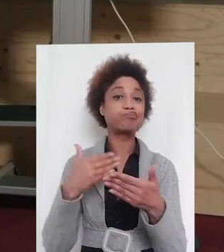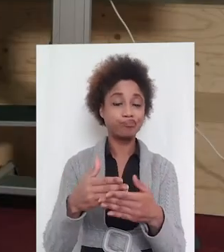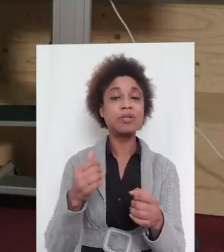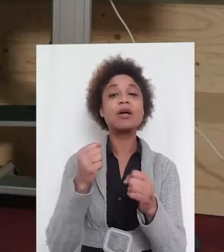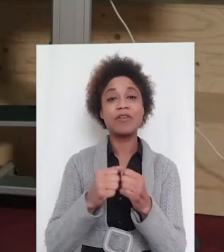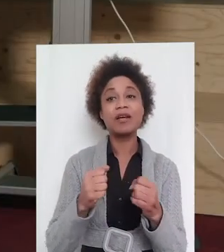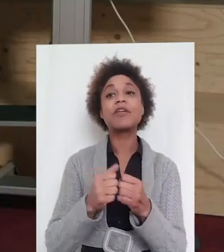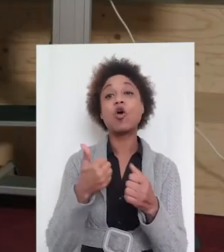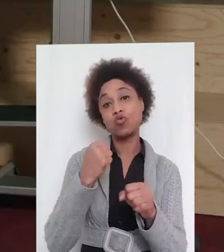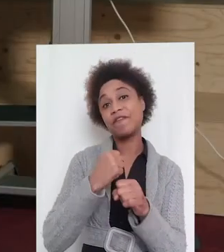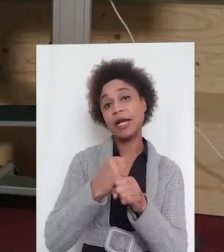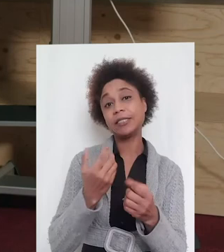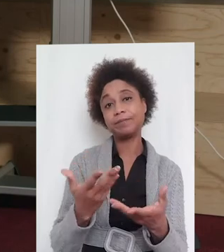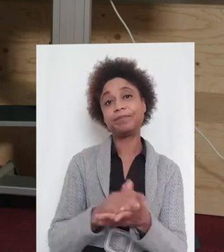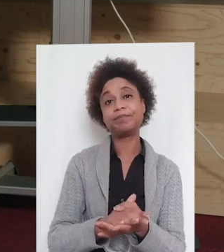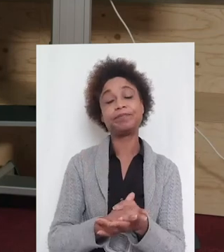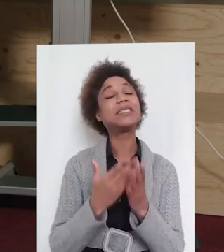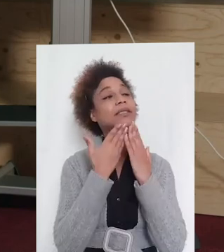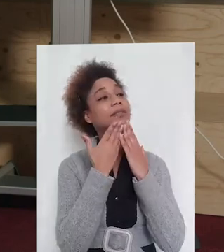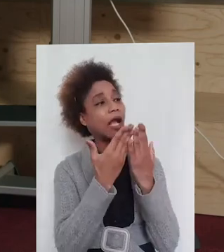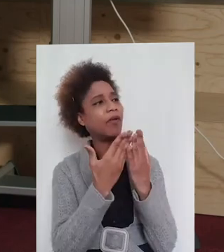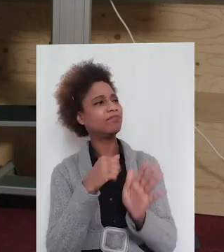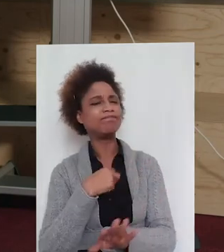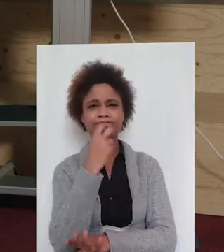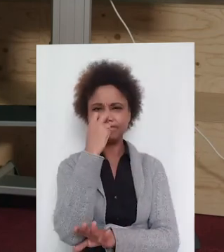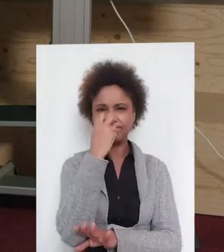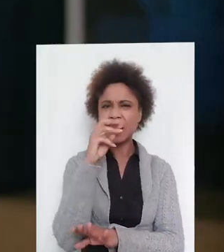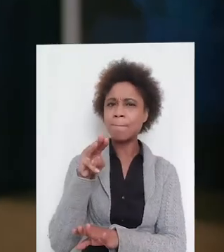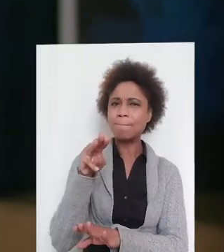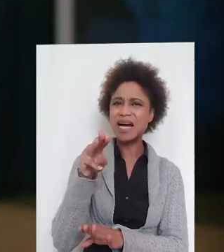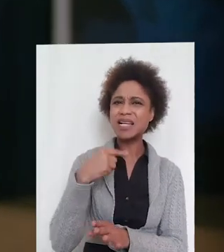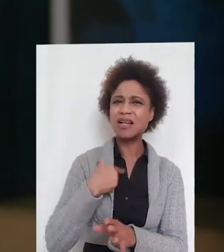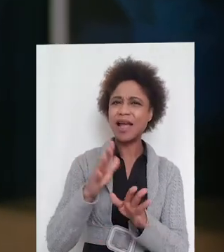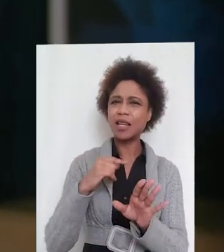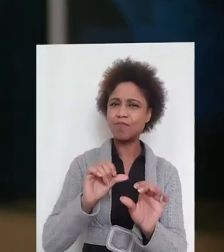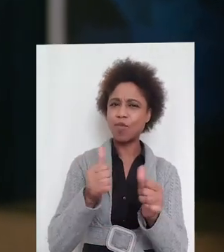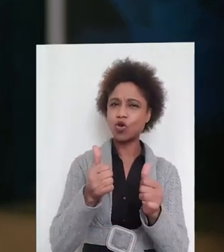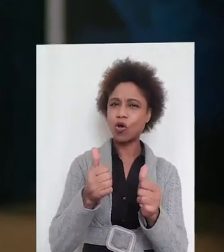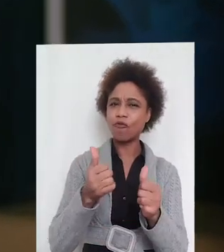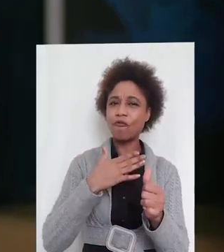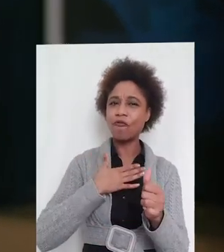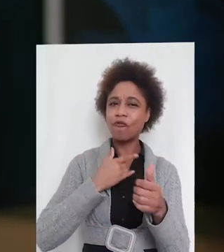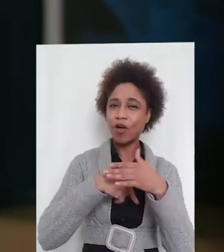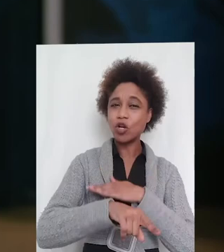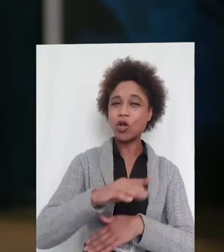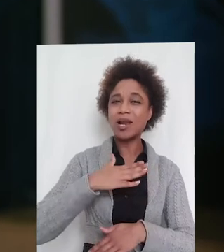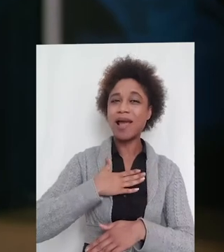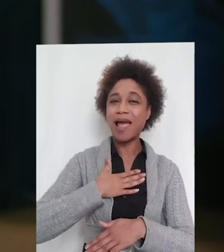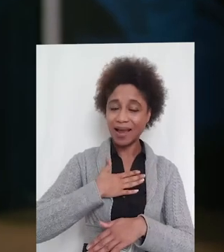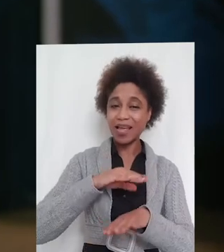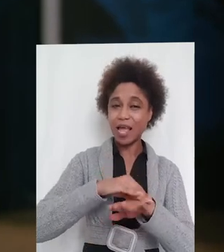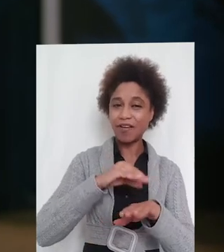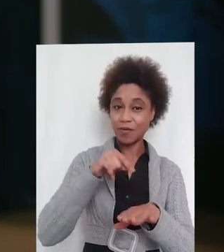wat echt goed werkte. Dankjewel. Ik ben wel benieuwd, Marianne, jij bent natuurlijk eigenlijk begonnen vanuit een eigen ervaring en het is nu je